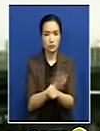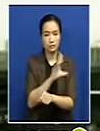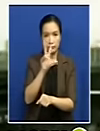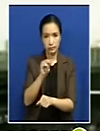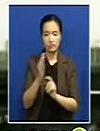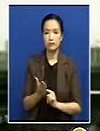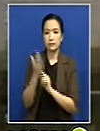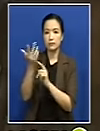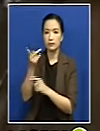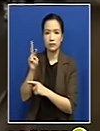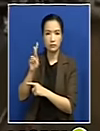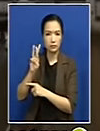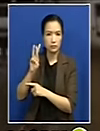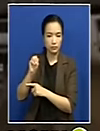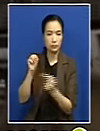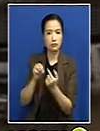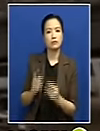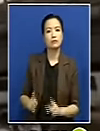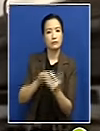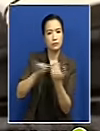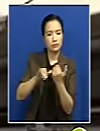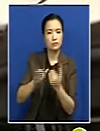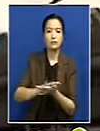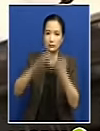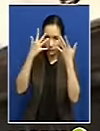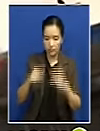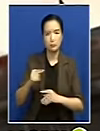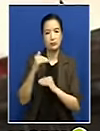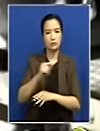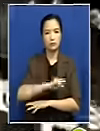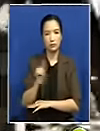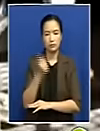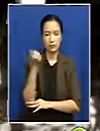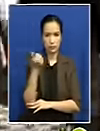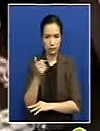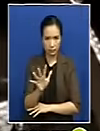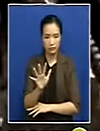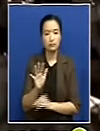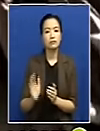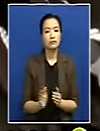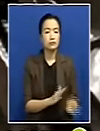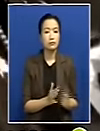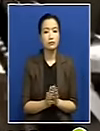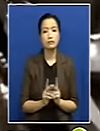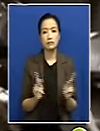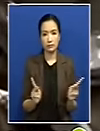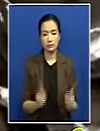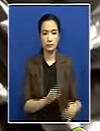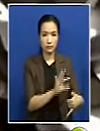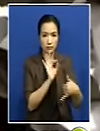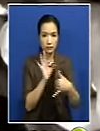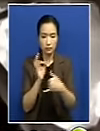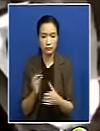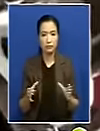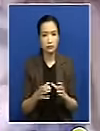เสนอต่อรัฐมนตรีว่าการกระทรวงคมนาคมพิจารณาให้แล้วเสร็จภายใน15วันนะครับ ครับเรื่องนี้นะครับคณะกรรมการคัดเลือกคณะ